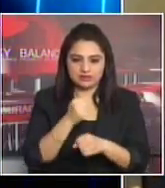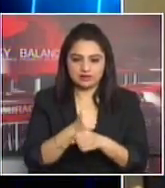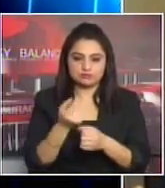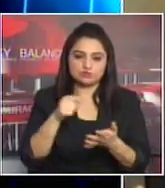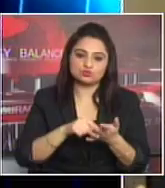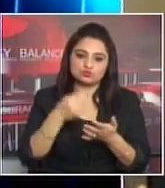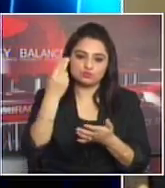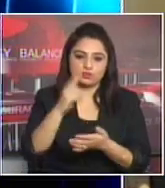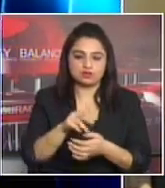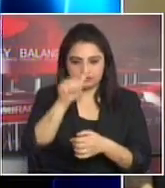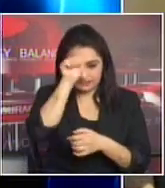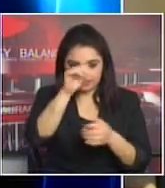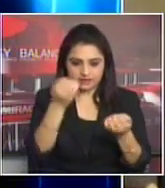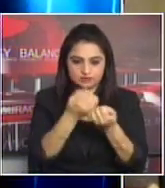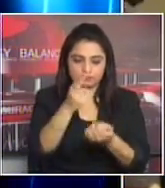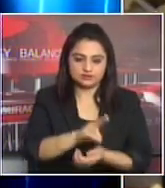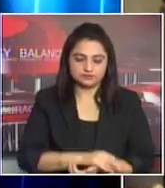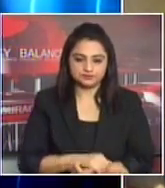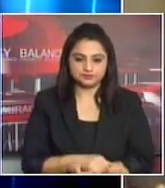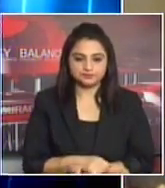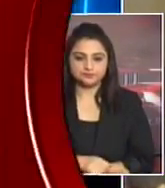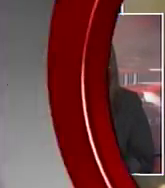सुरु भइसकेको जानकारी दिनुभयो।